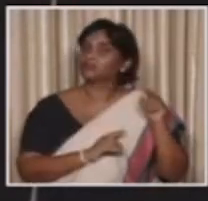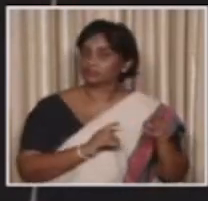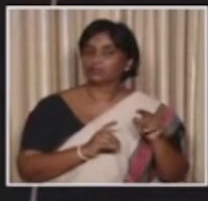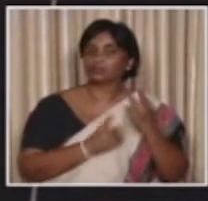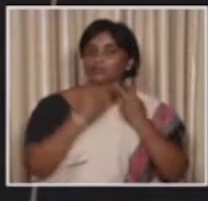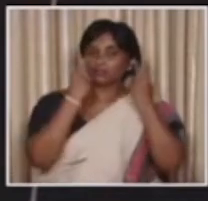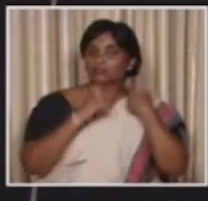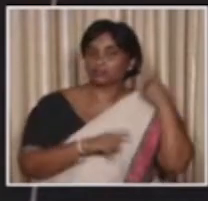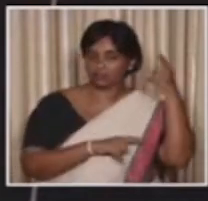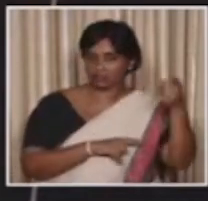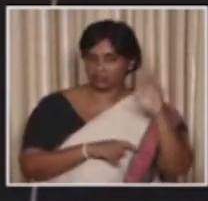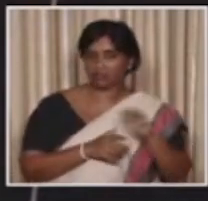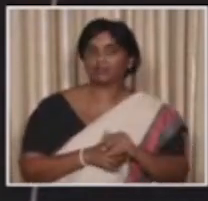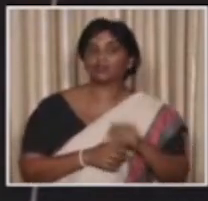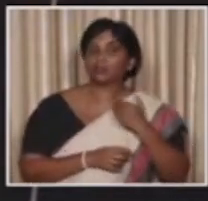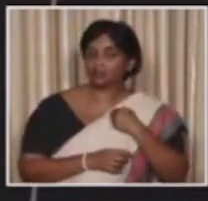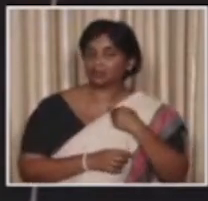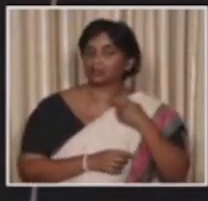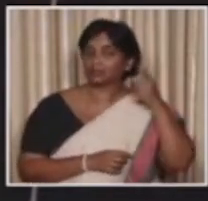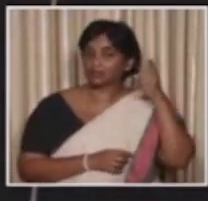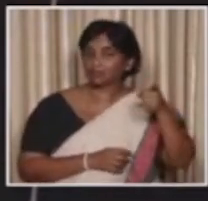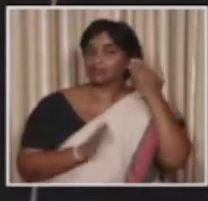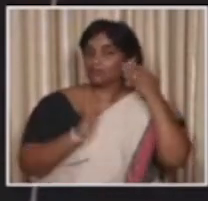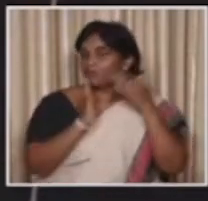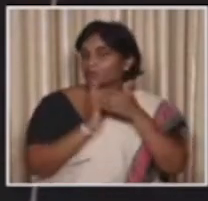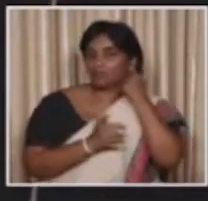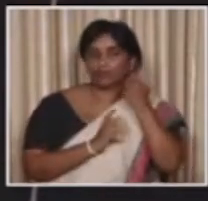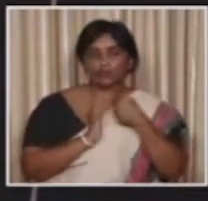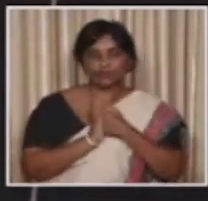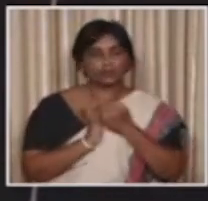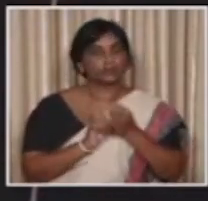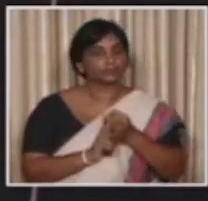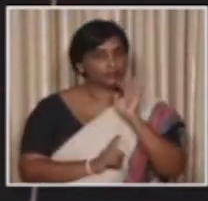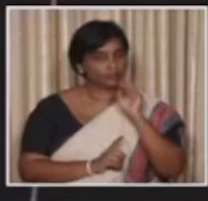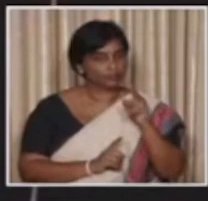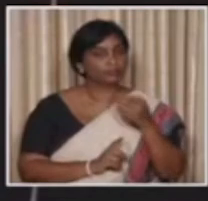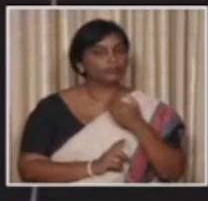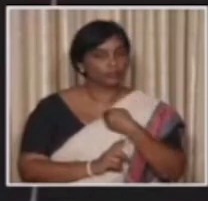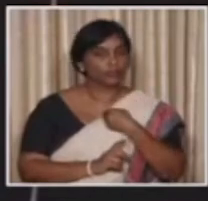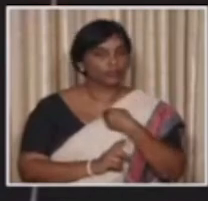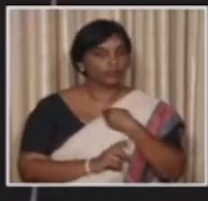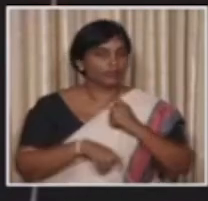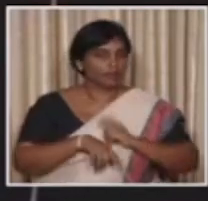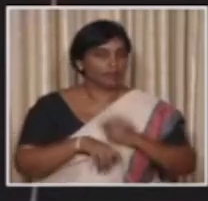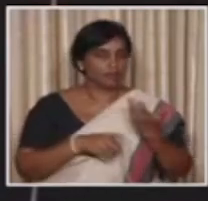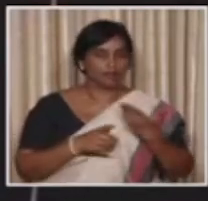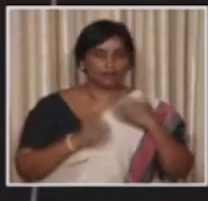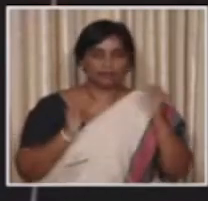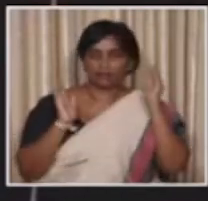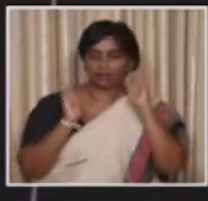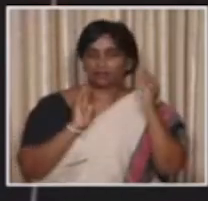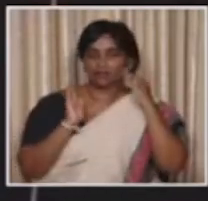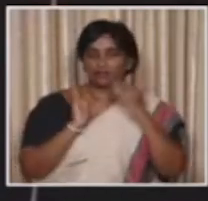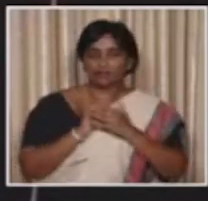විසිට් කරන්න අපිට යන්න අවස්ථාවක් ලැබුණා. අපි ඒකල ඒ පිළිබඳ අපි බැලුවා. අතිගරු ජනාධිපතිතුමනි අපි මම ඔබතුමාට වෙලා නැති නිසා මම මේ පොත